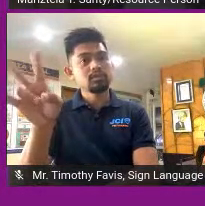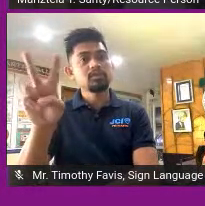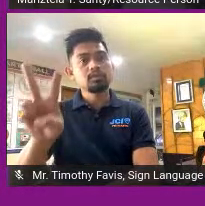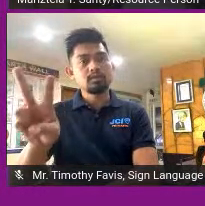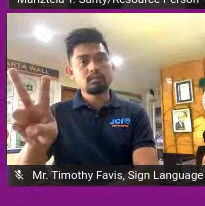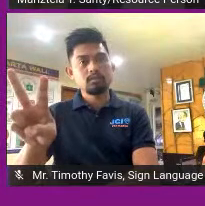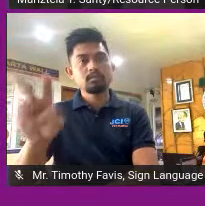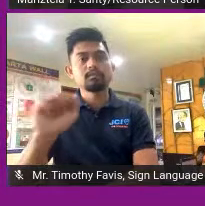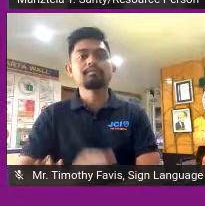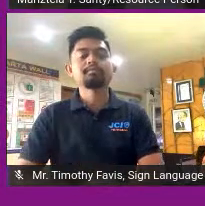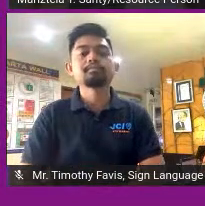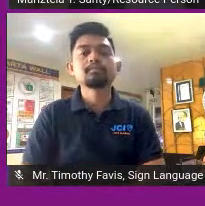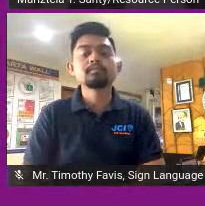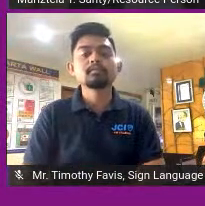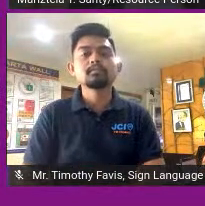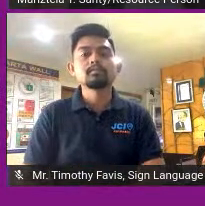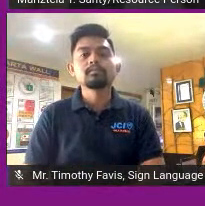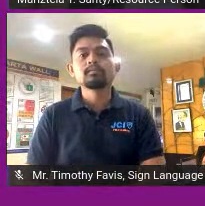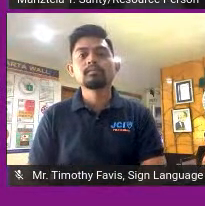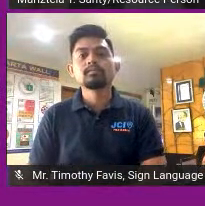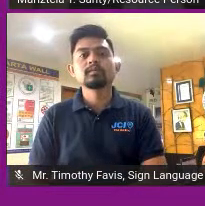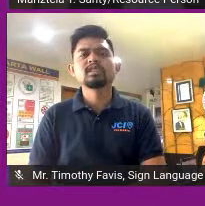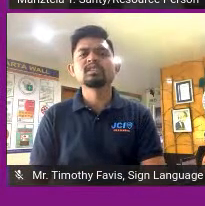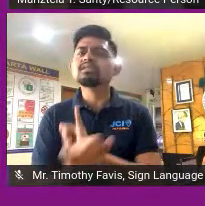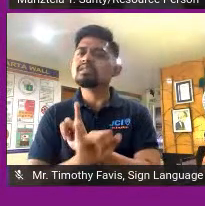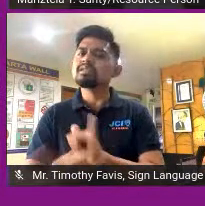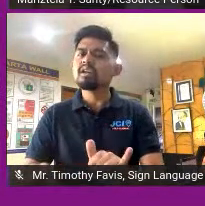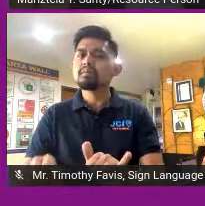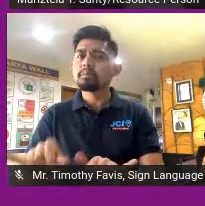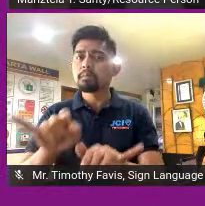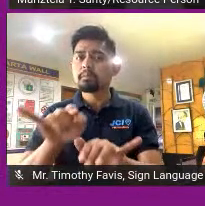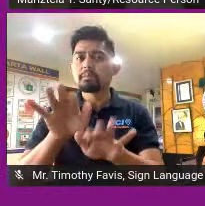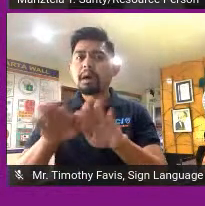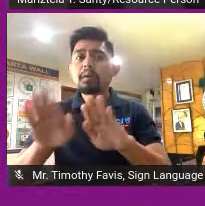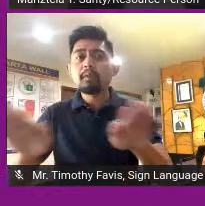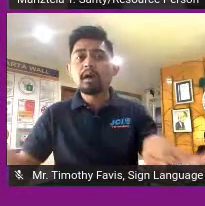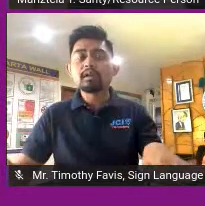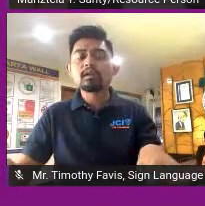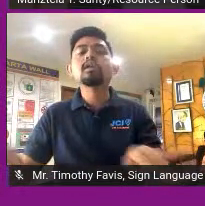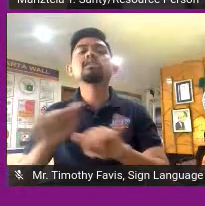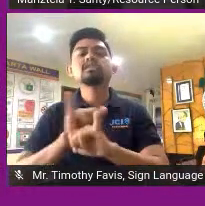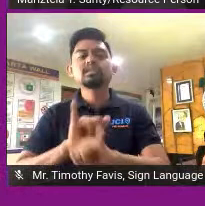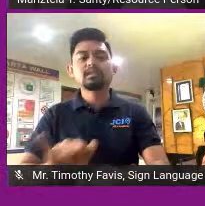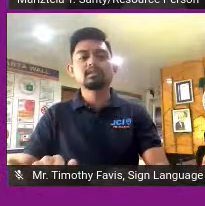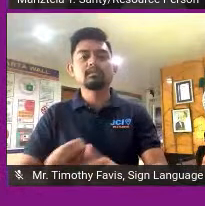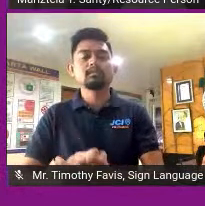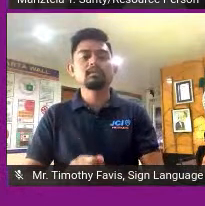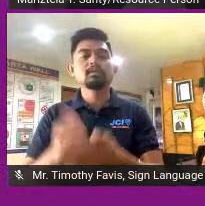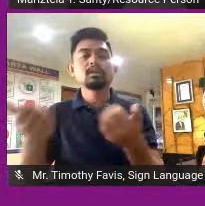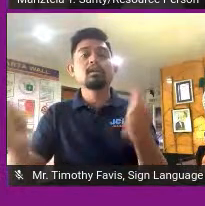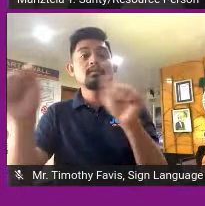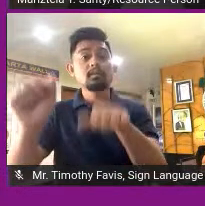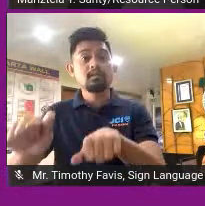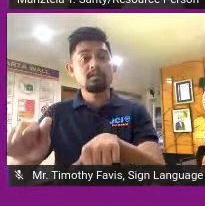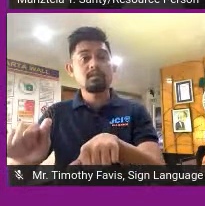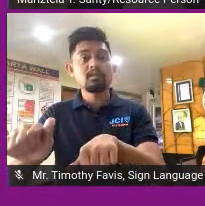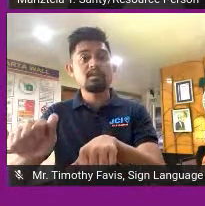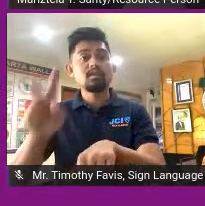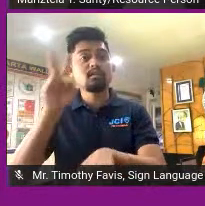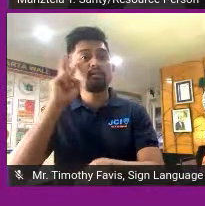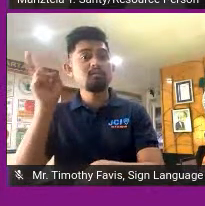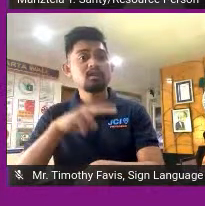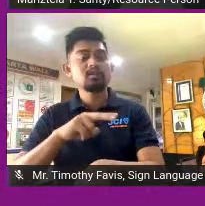mga bata na bibiktima ng violence against women. Because of poverty, nanay